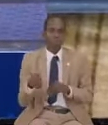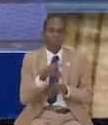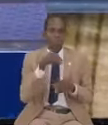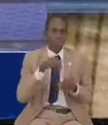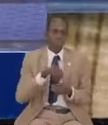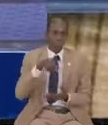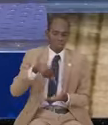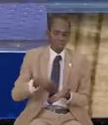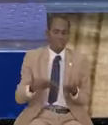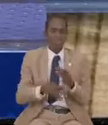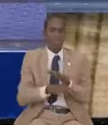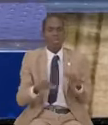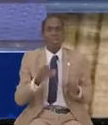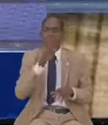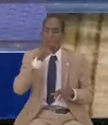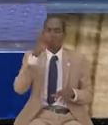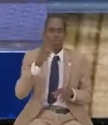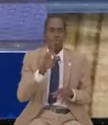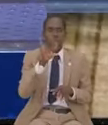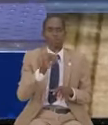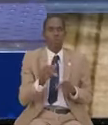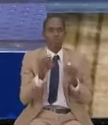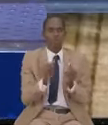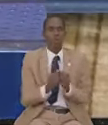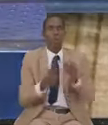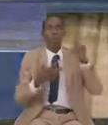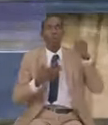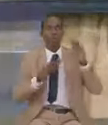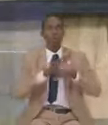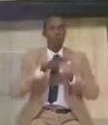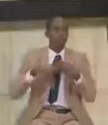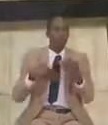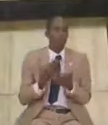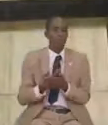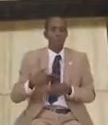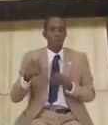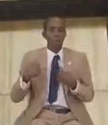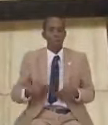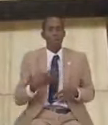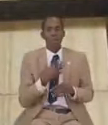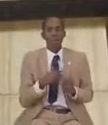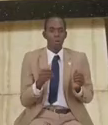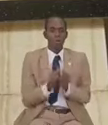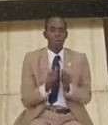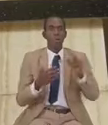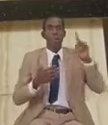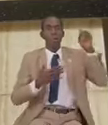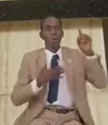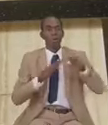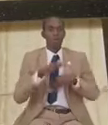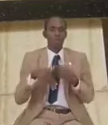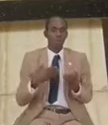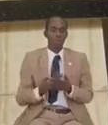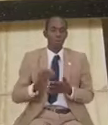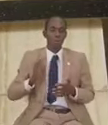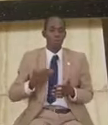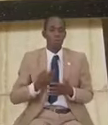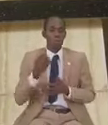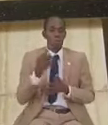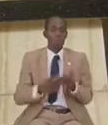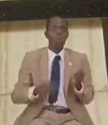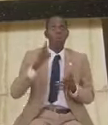dans ce pays de tout mon coeur et de toutes mon âme ce qu'il a fait pour eux il